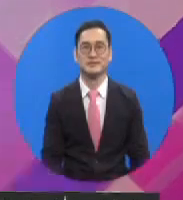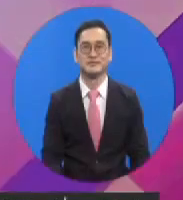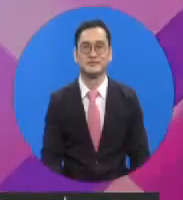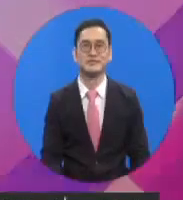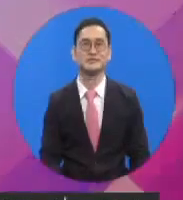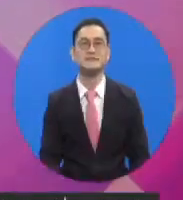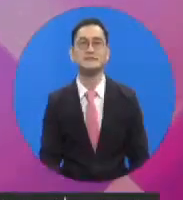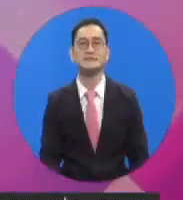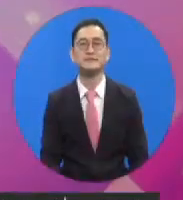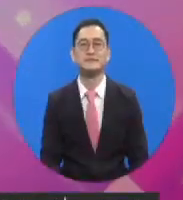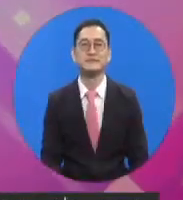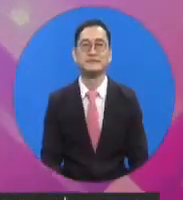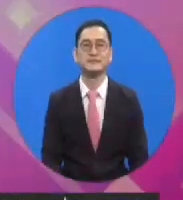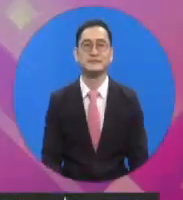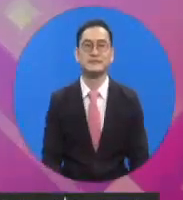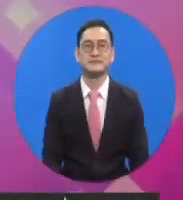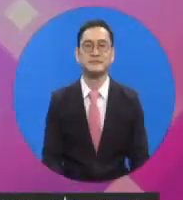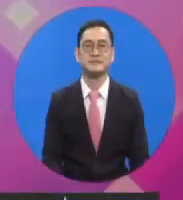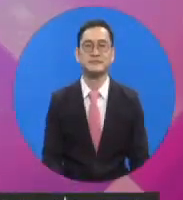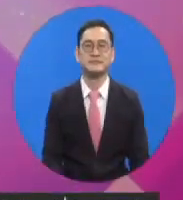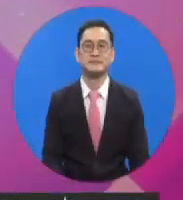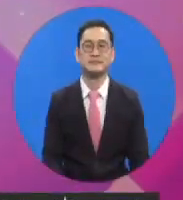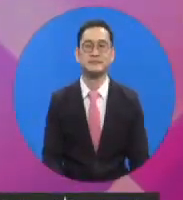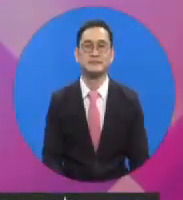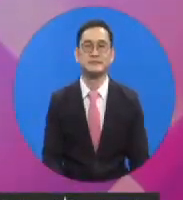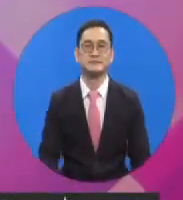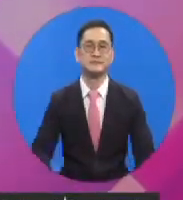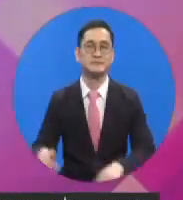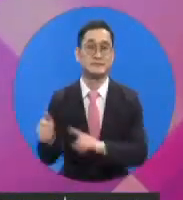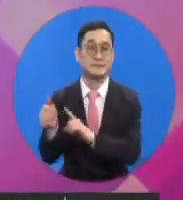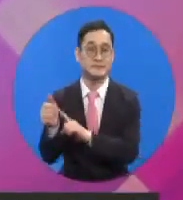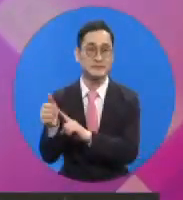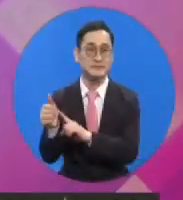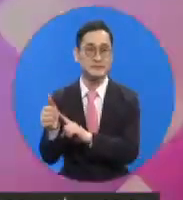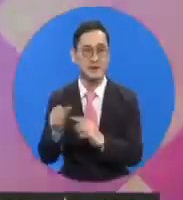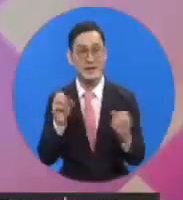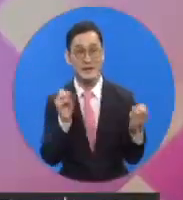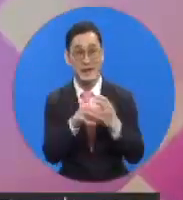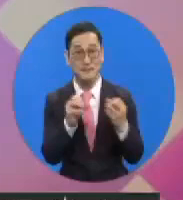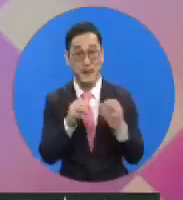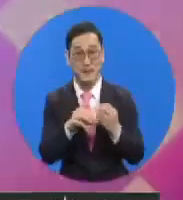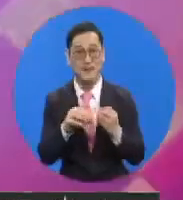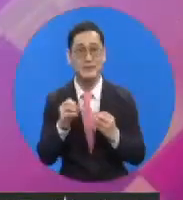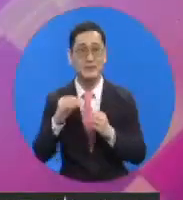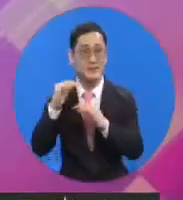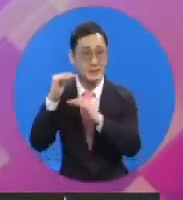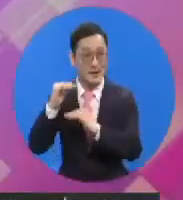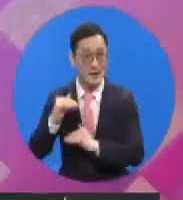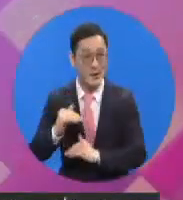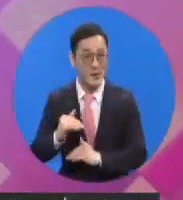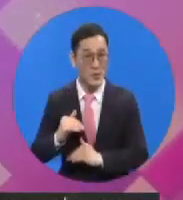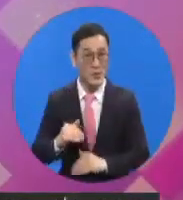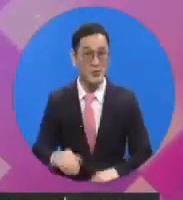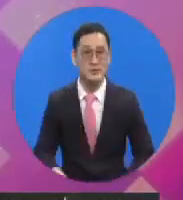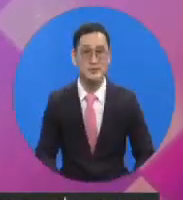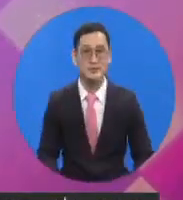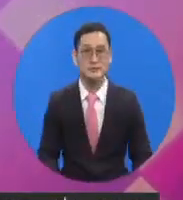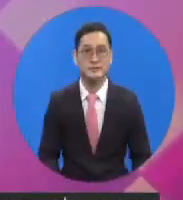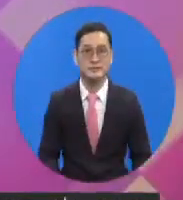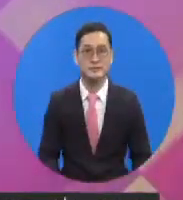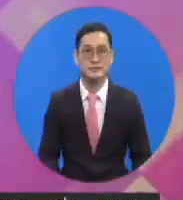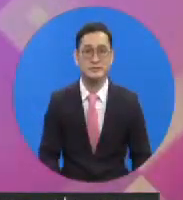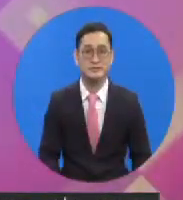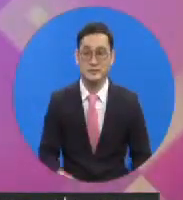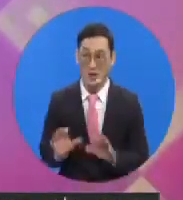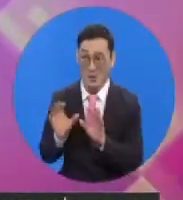이야기가 전개되고 있습니다. 그런데 어제 윤석열 검찰총장의 이 답변과 메시지 내용을 두고 서로 결이 다른